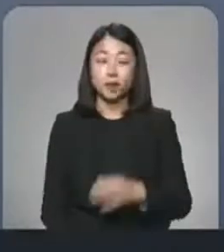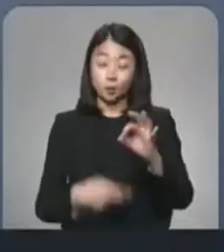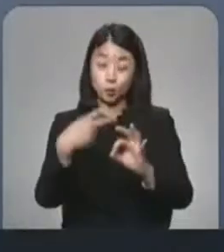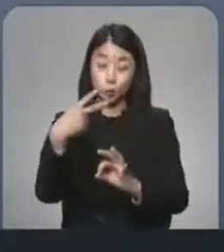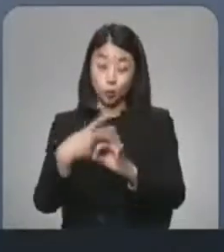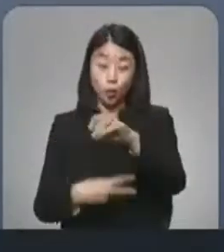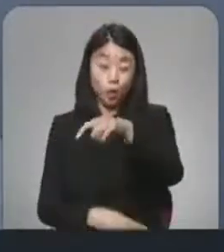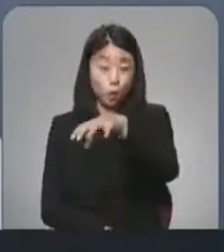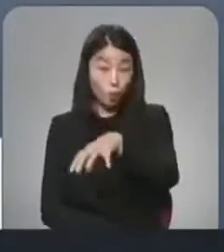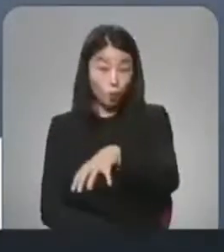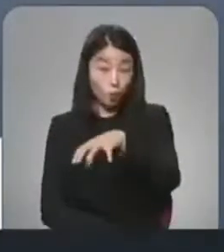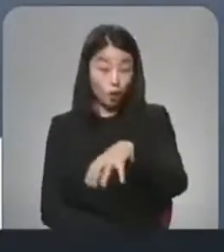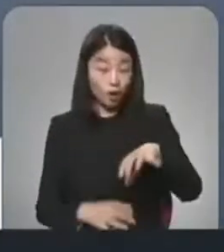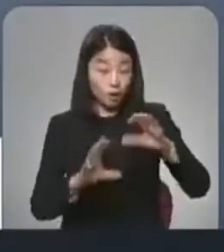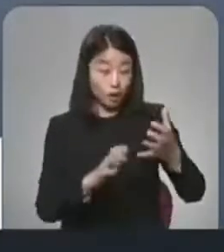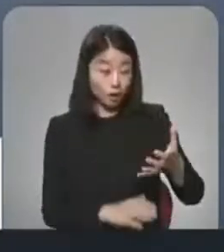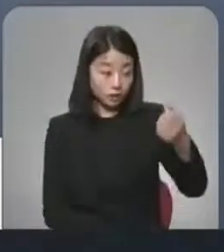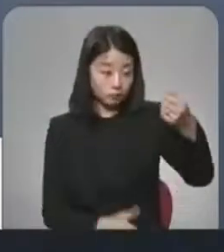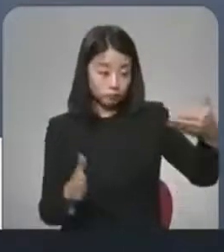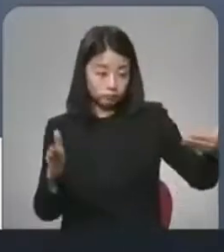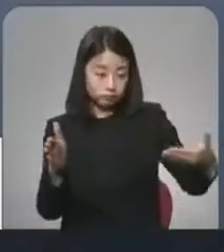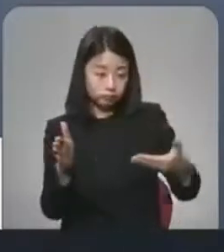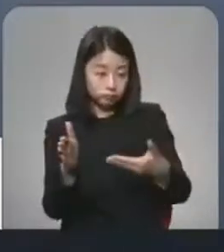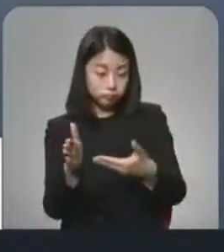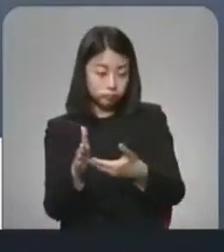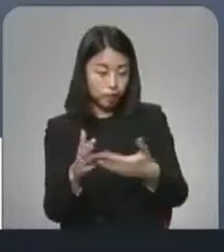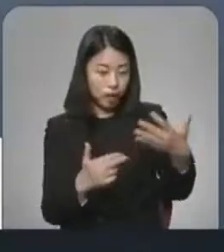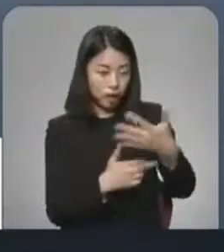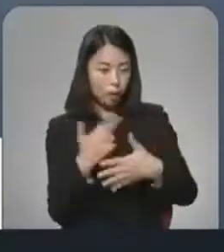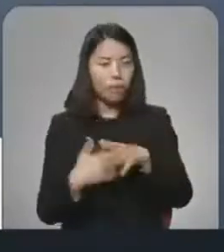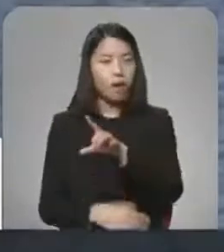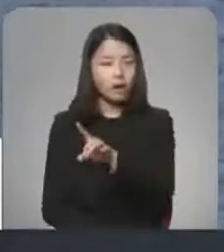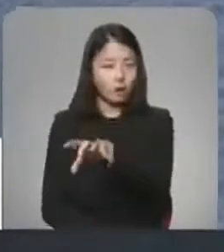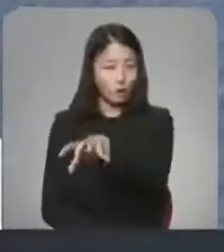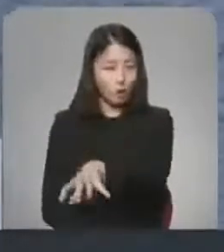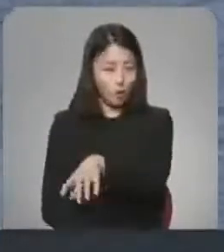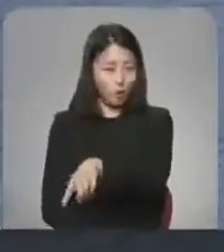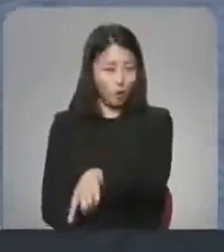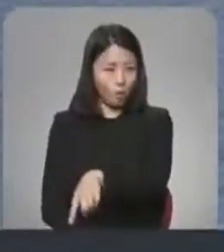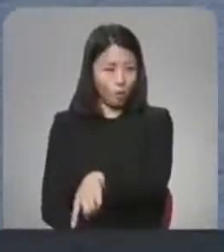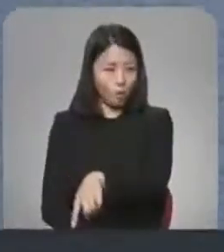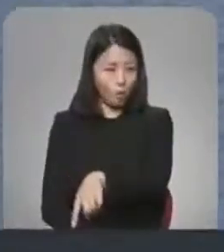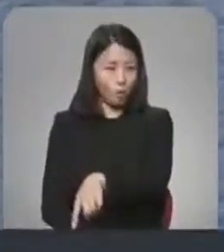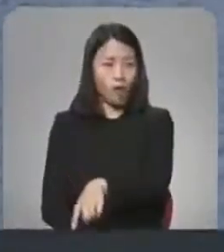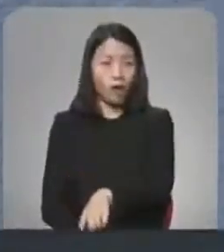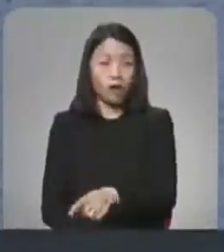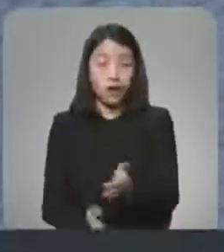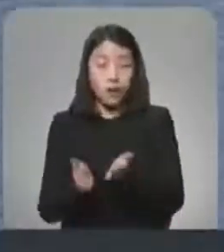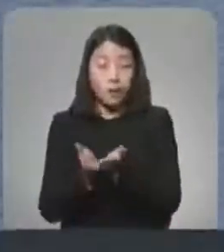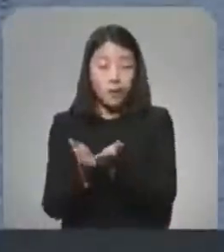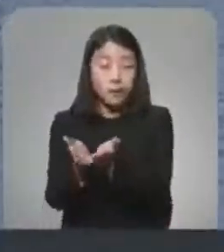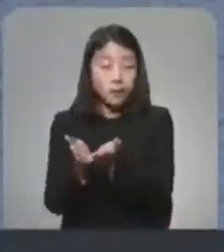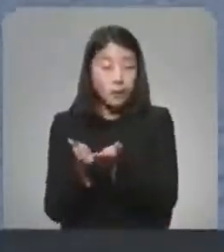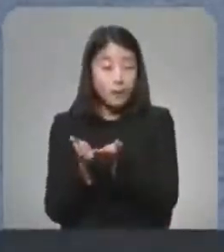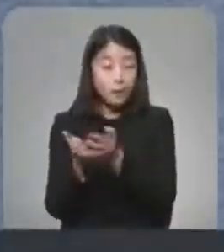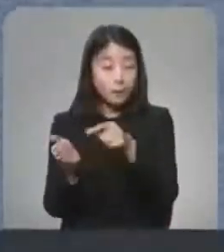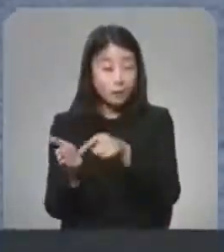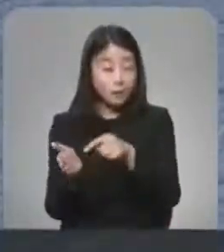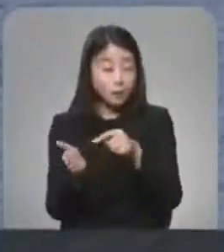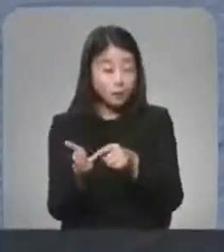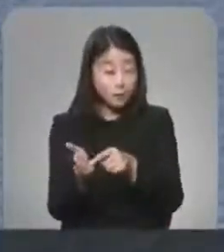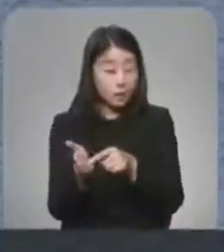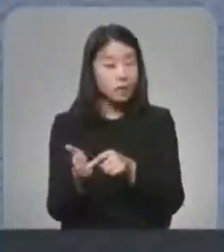동해시는 국가관리 무역항에 있는 강원 도내 하나뿐인 도시입니다. 따라서 지역 산업 구조는 항만을 중심으로 한